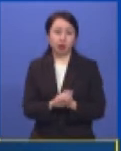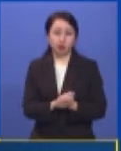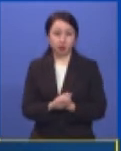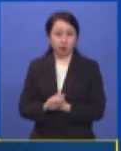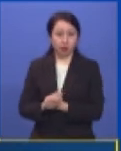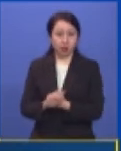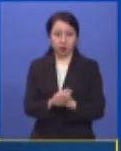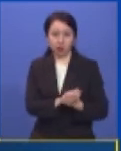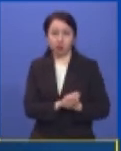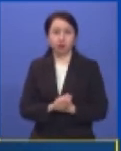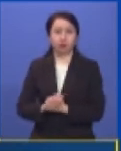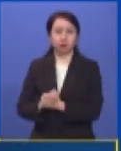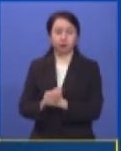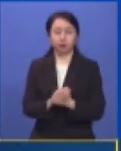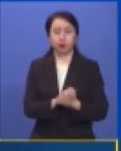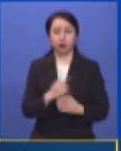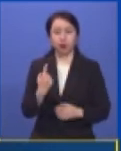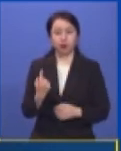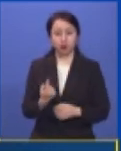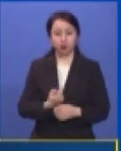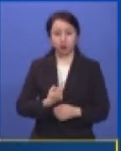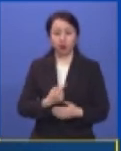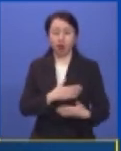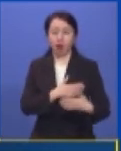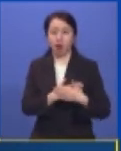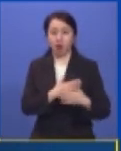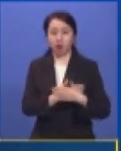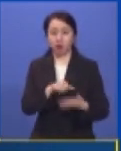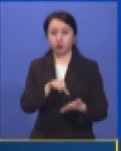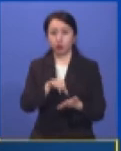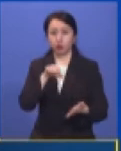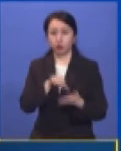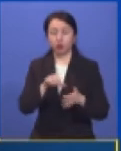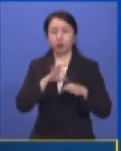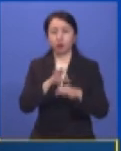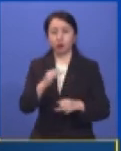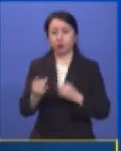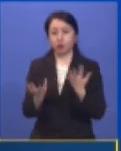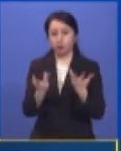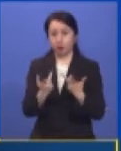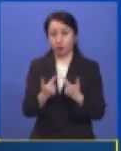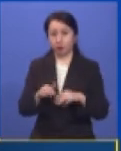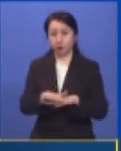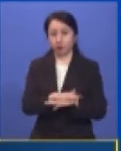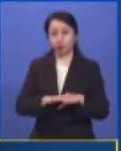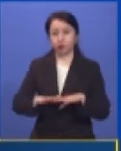благодарность, единство и принять в проводимой национальной